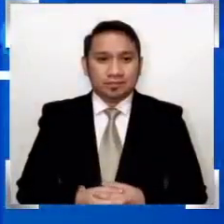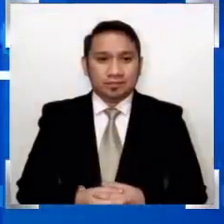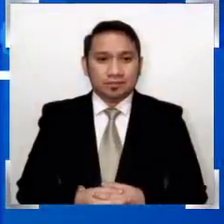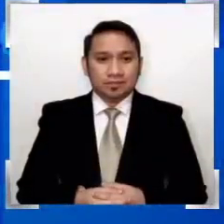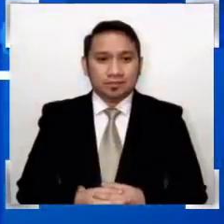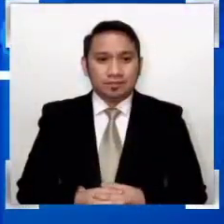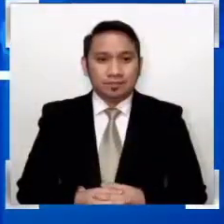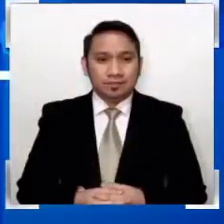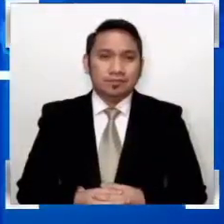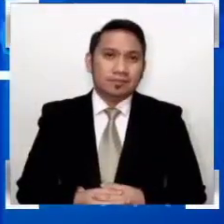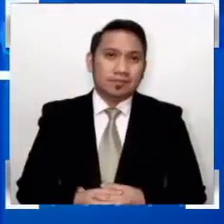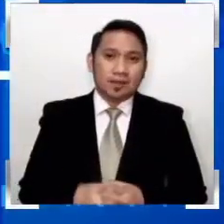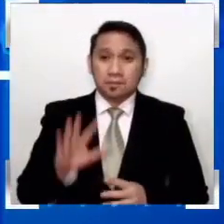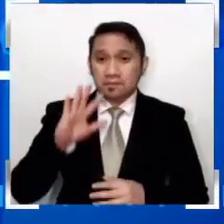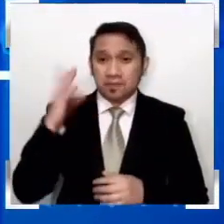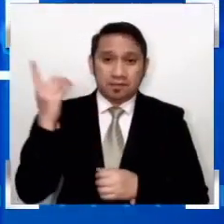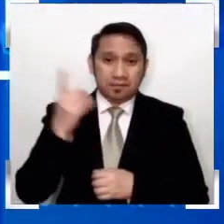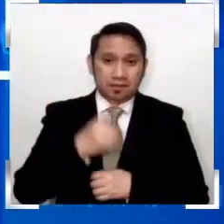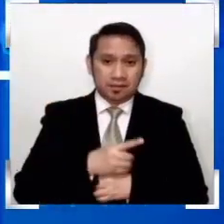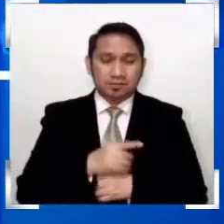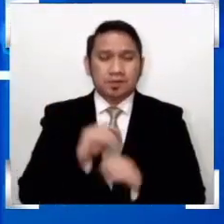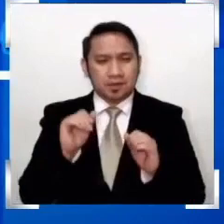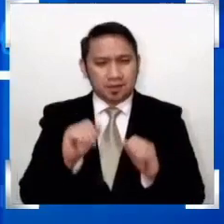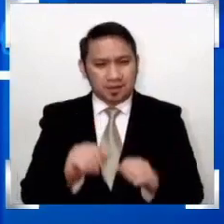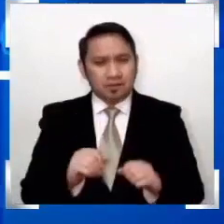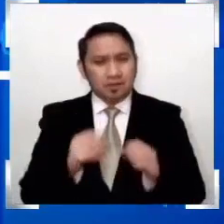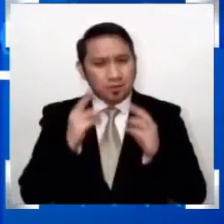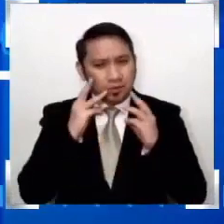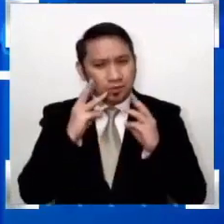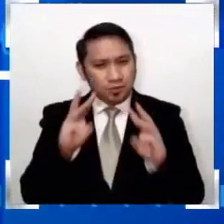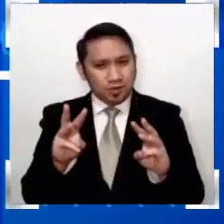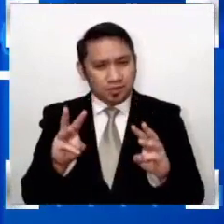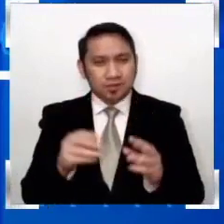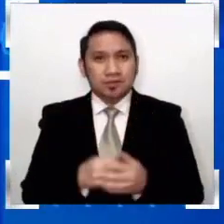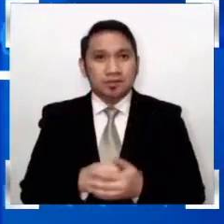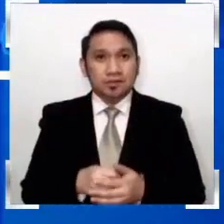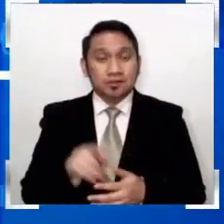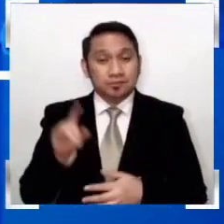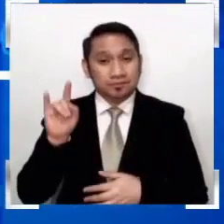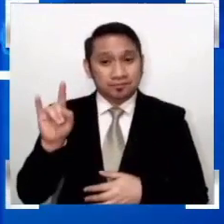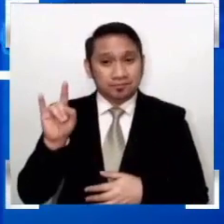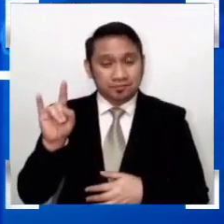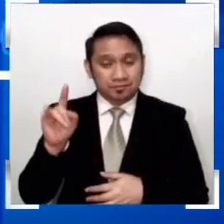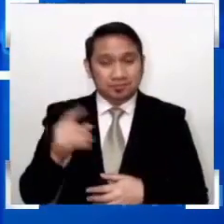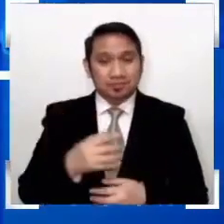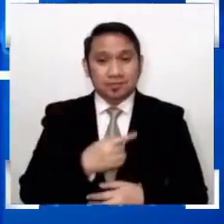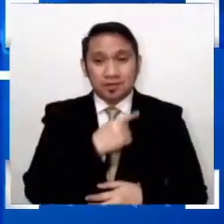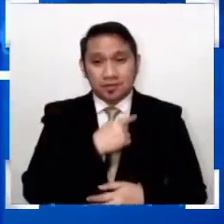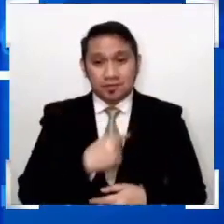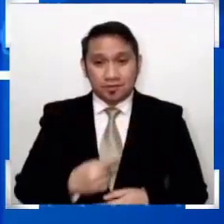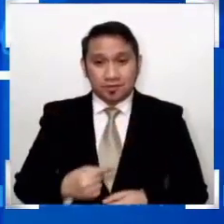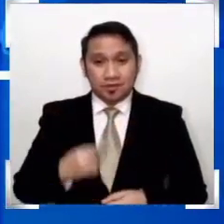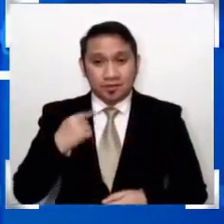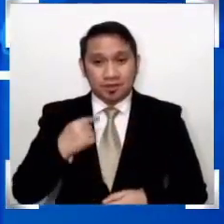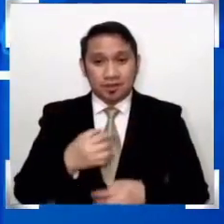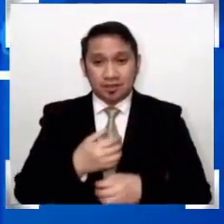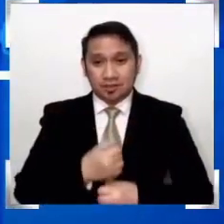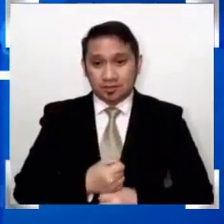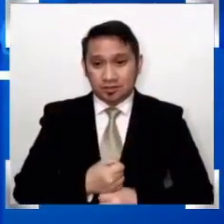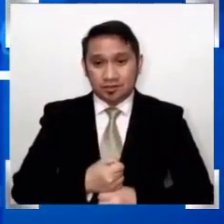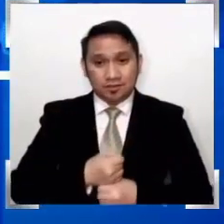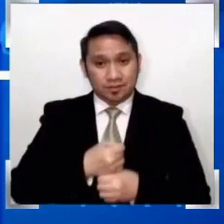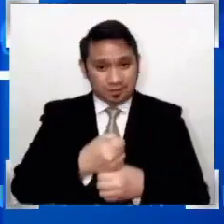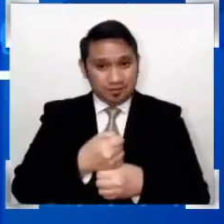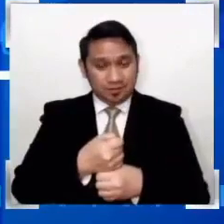Limang araw na lang at mapapanood na ang mega trailer ng Voltes 5 Legacy sa Kapuso Countdown